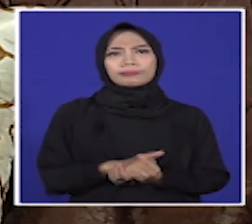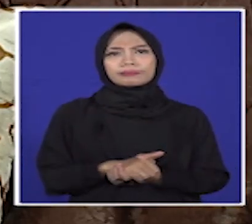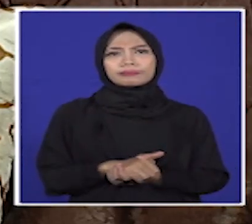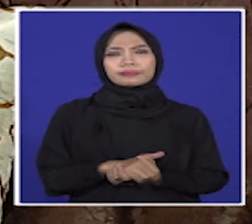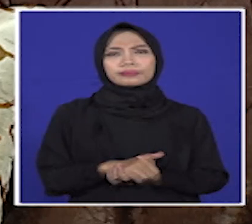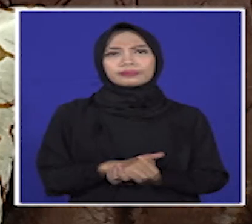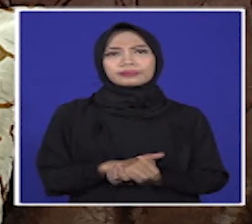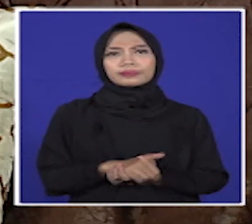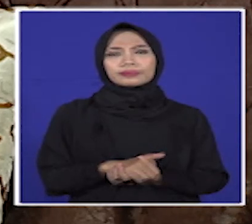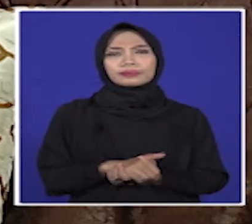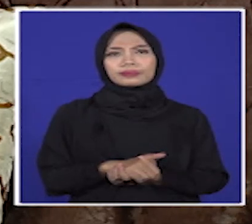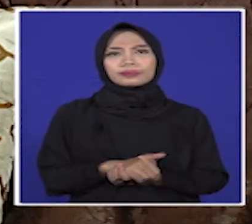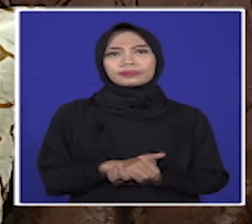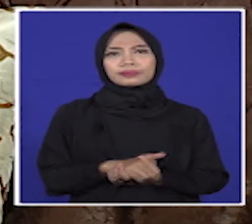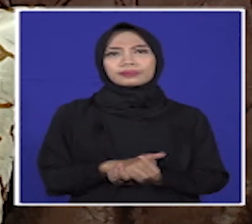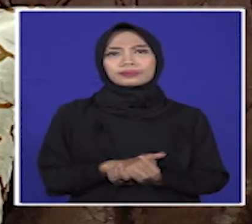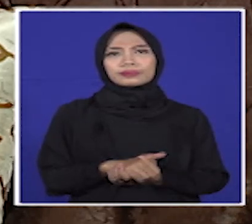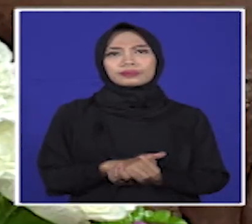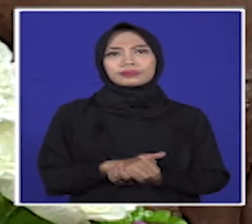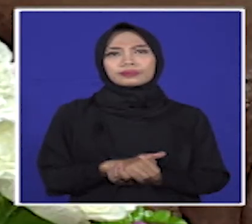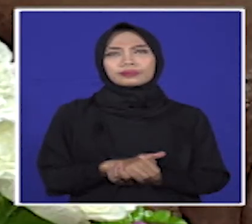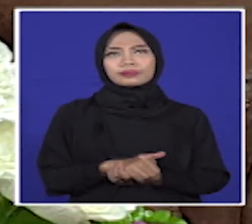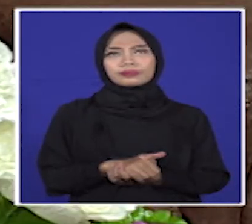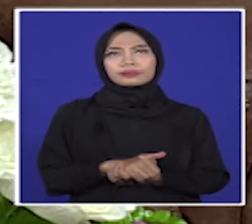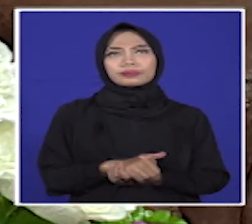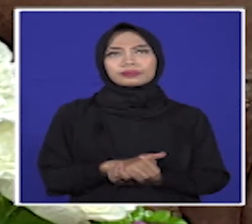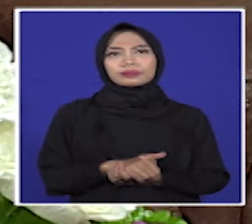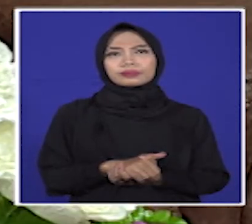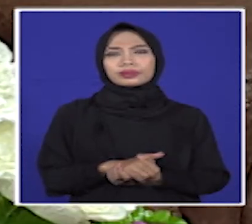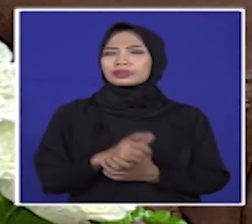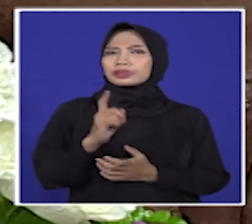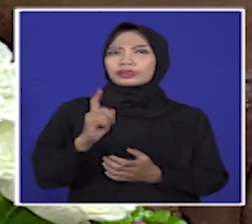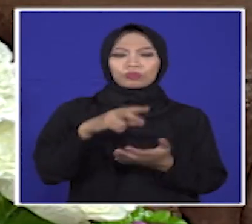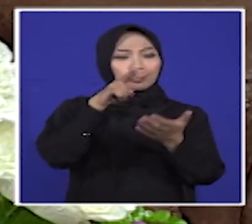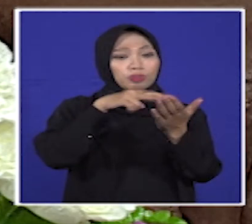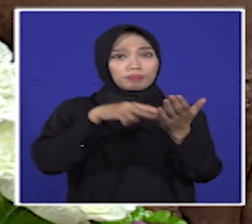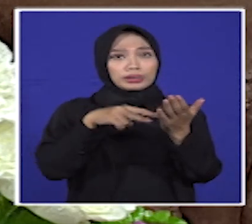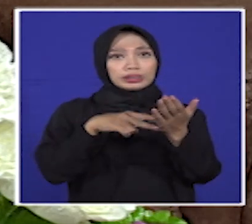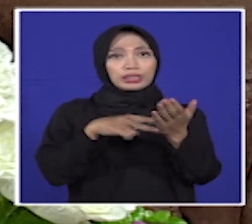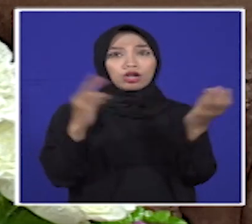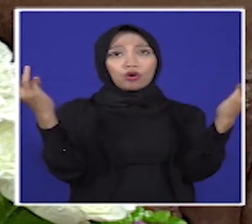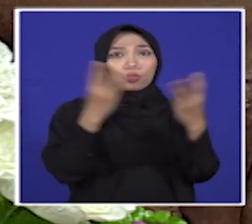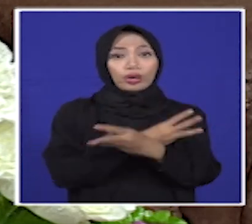buat Mbak Tika pada saat Mbak Tika melihat di dalam chatnya?